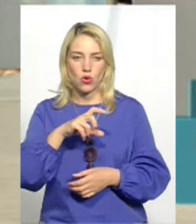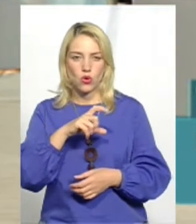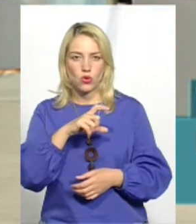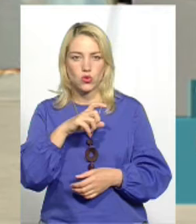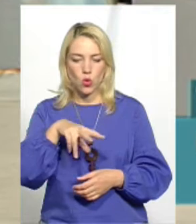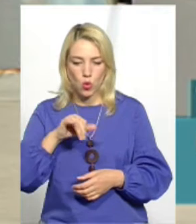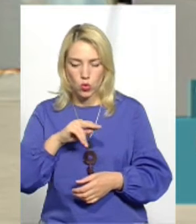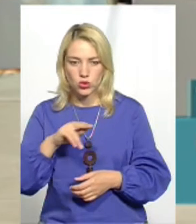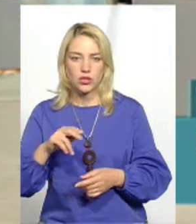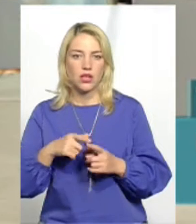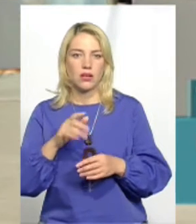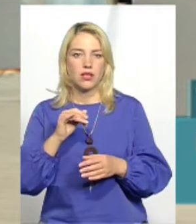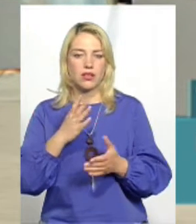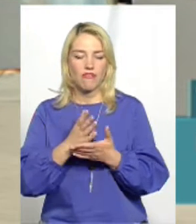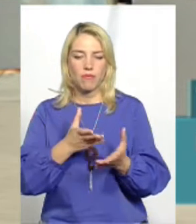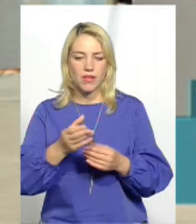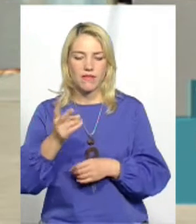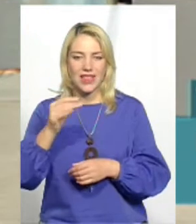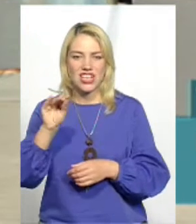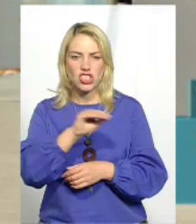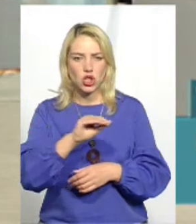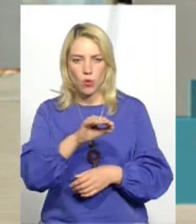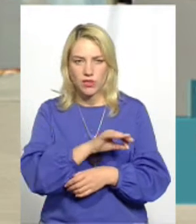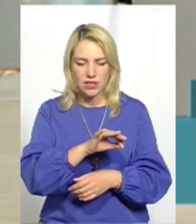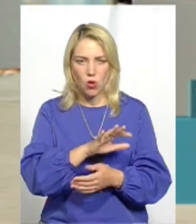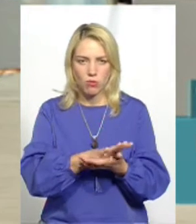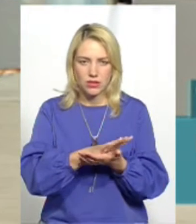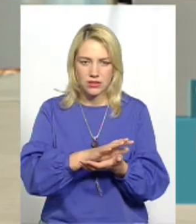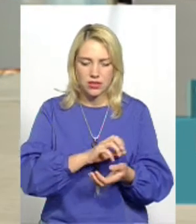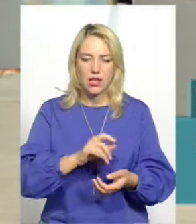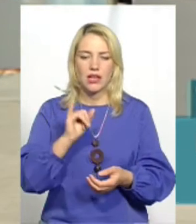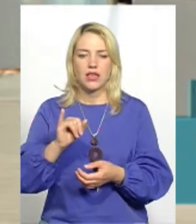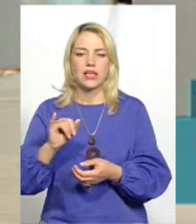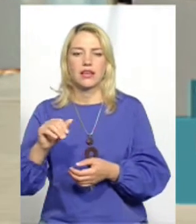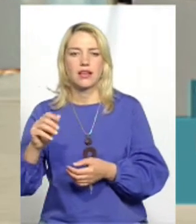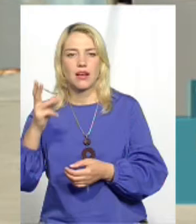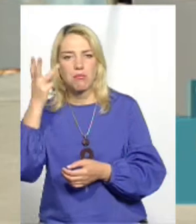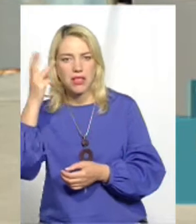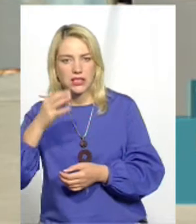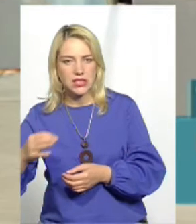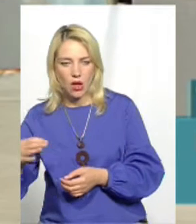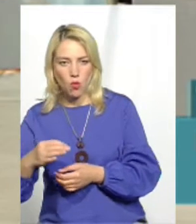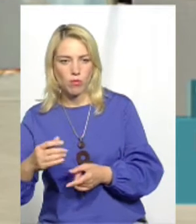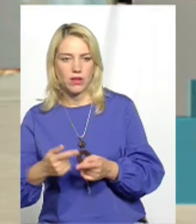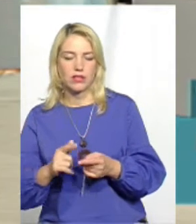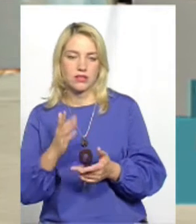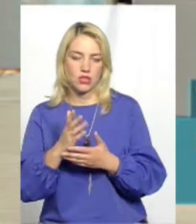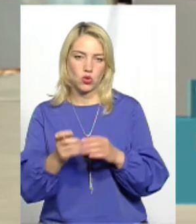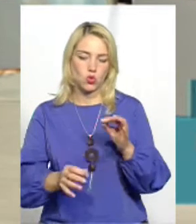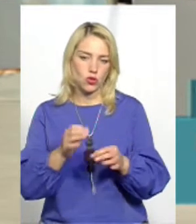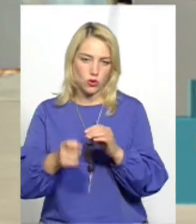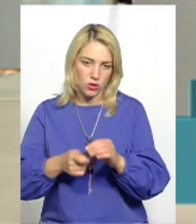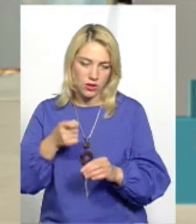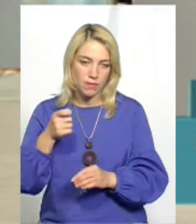область. Тому ми звернулися до суду. Основним нашим аргументом було це все ж таки життя та здоров'я людей та